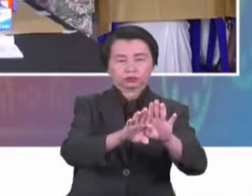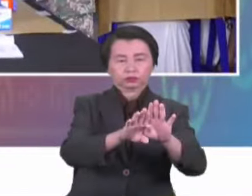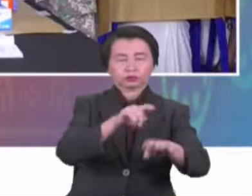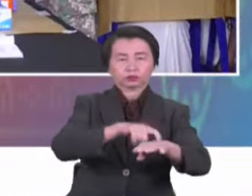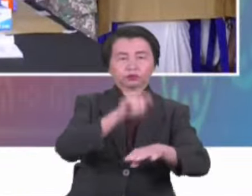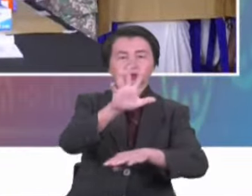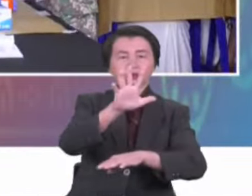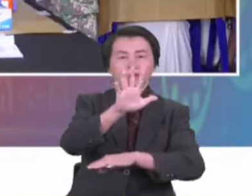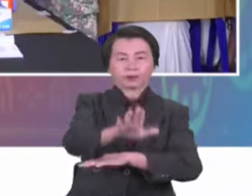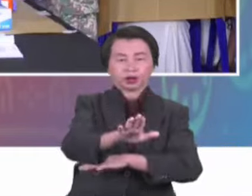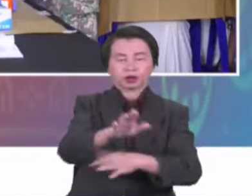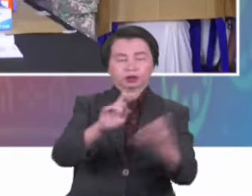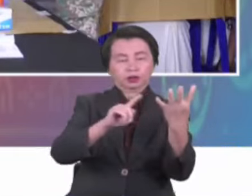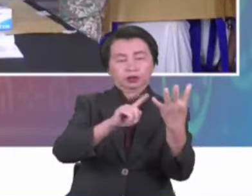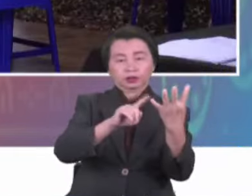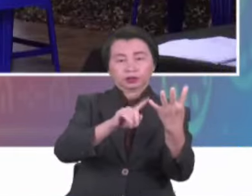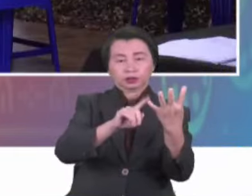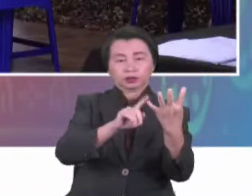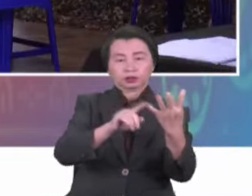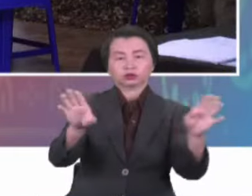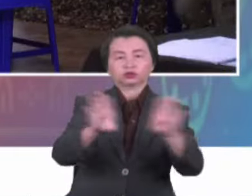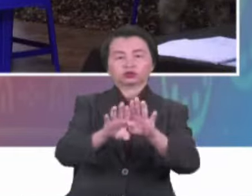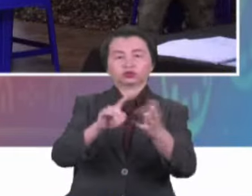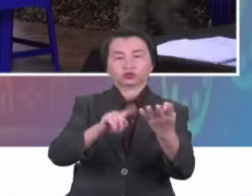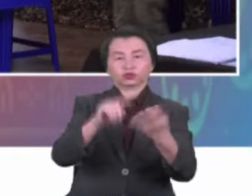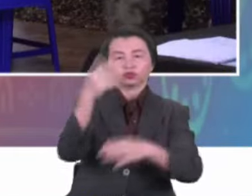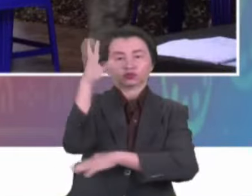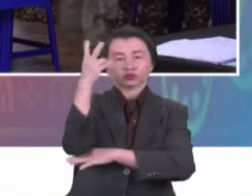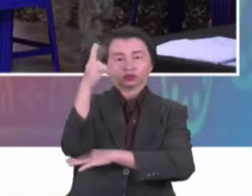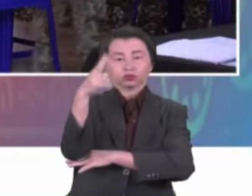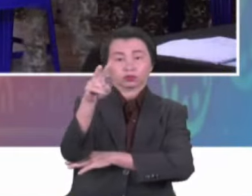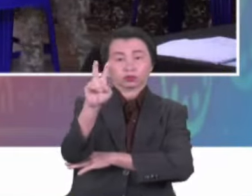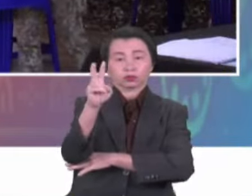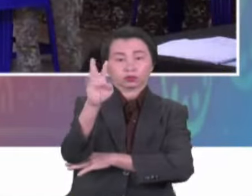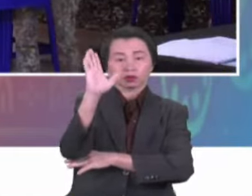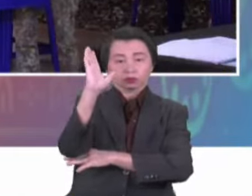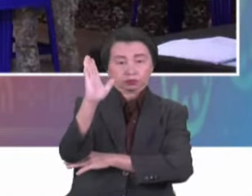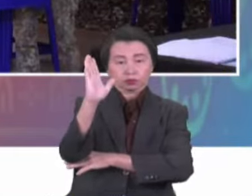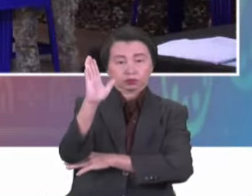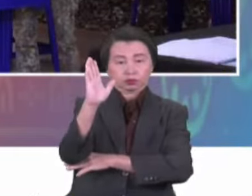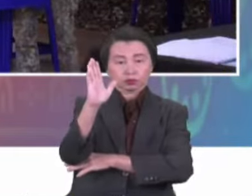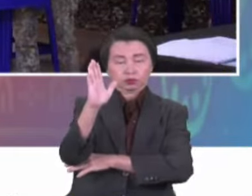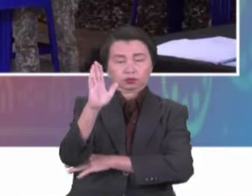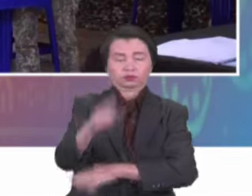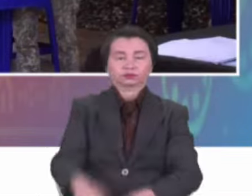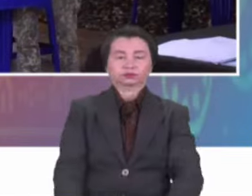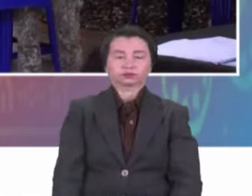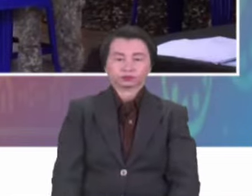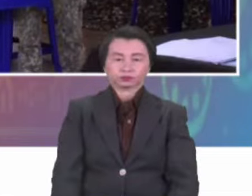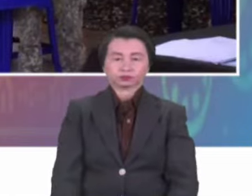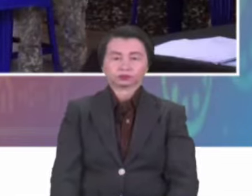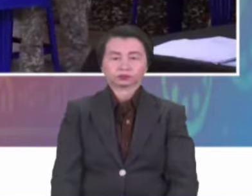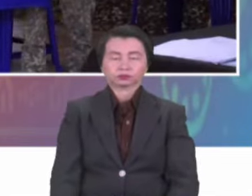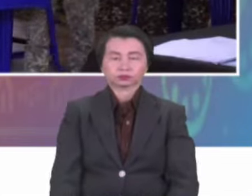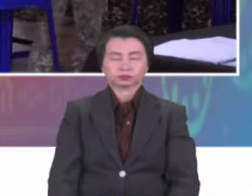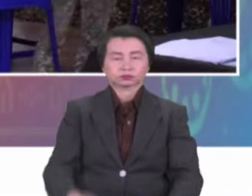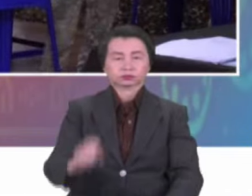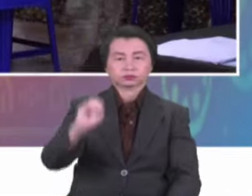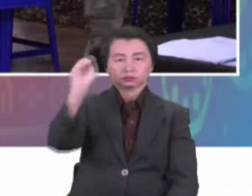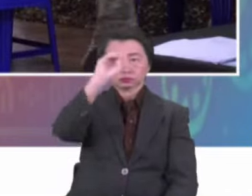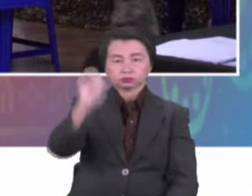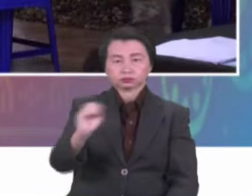pukul 5 petang ini, manakala satu telah tutup pada jam 12 tengah hari dan salah satunya adalah di sini, Kem Mahkota. Dari segi